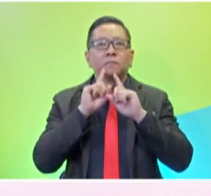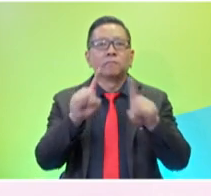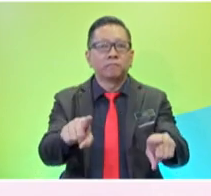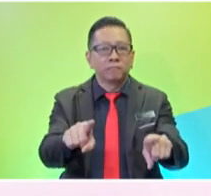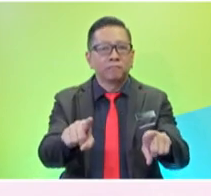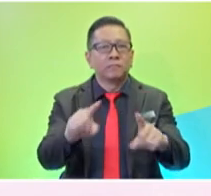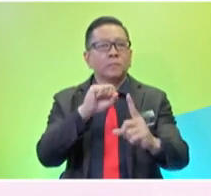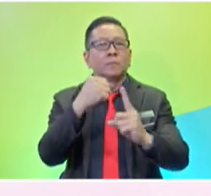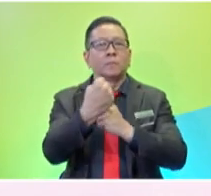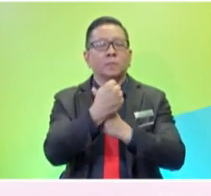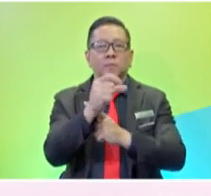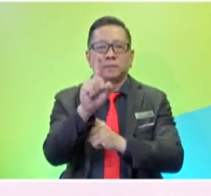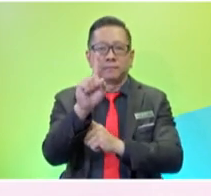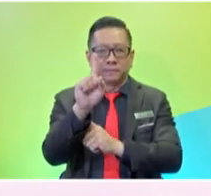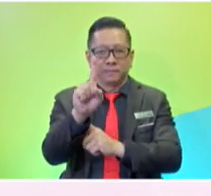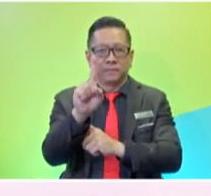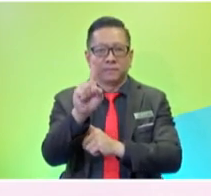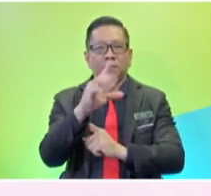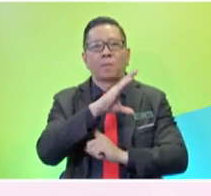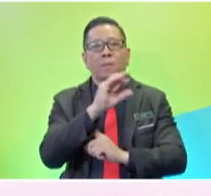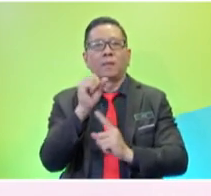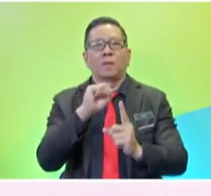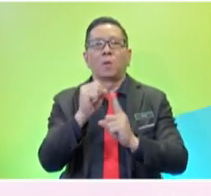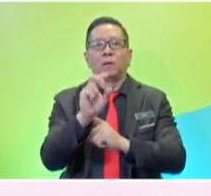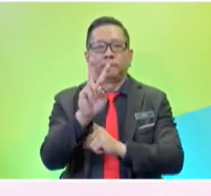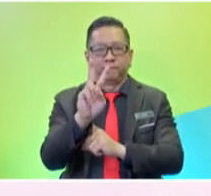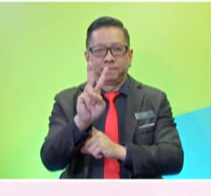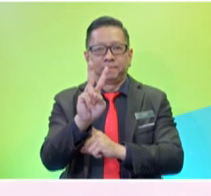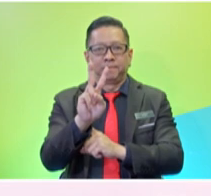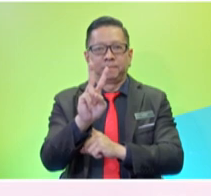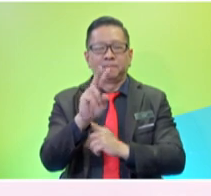situasi yang pertama dan juga situasi yang kedua